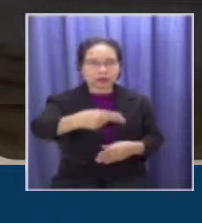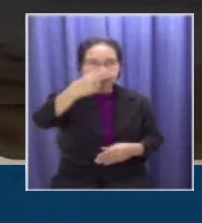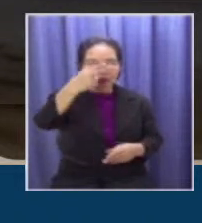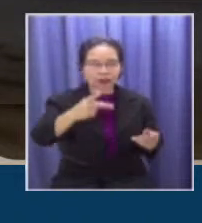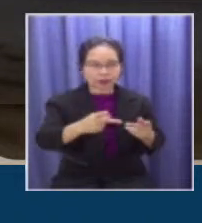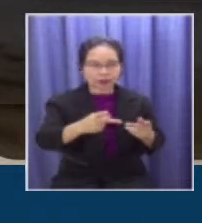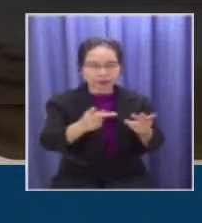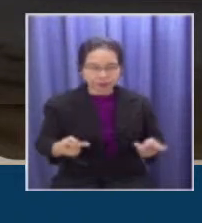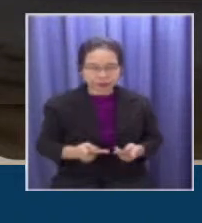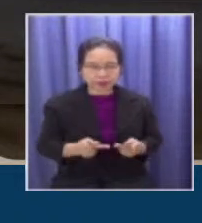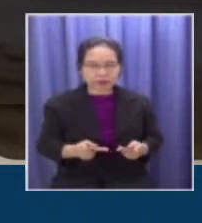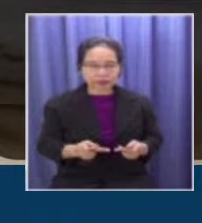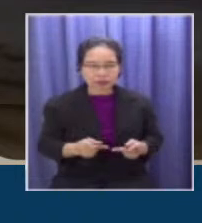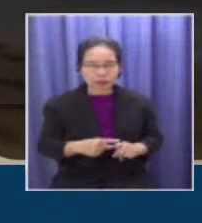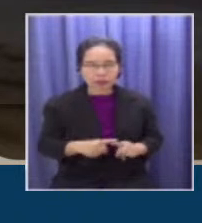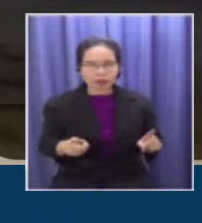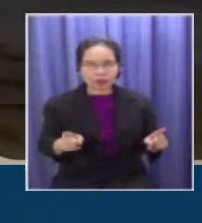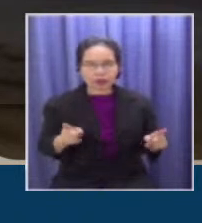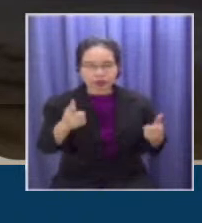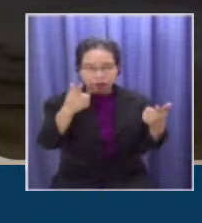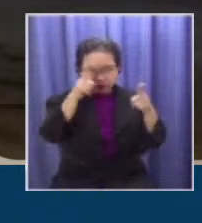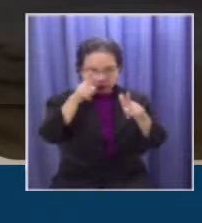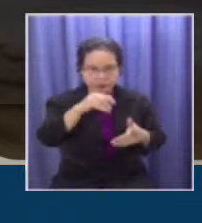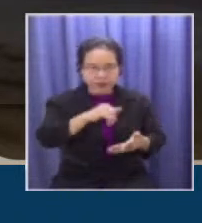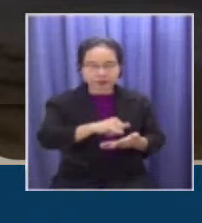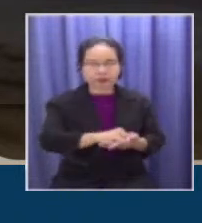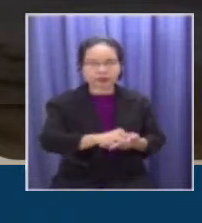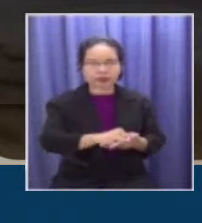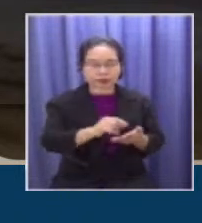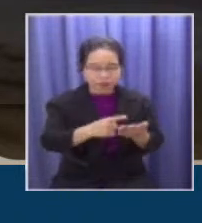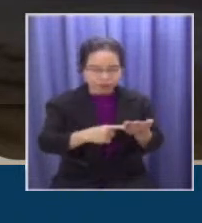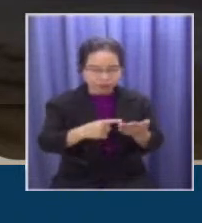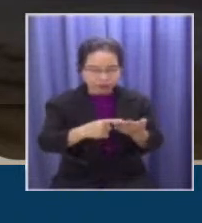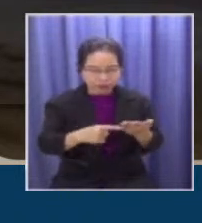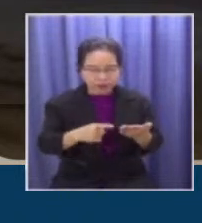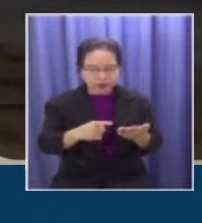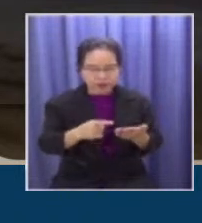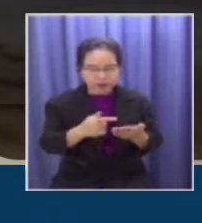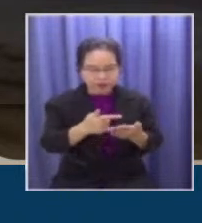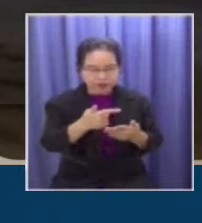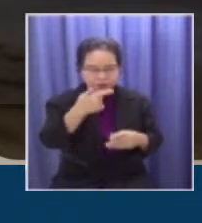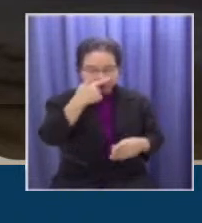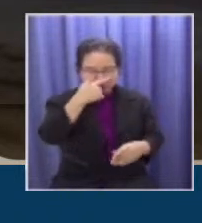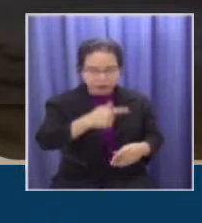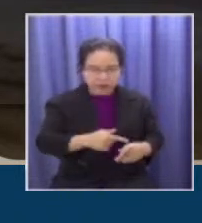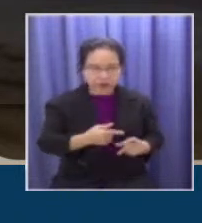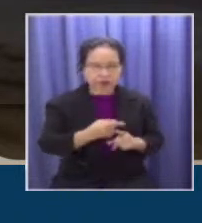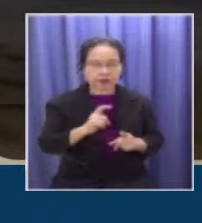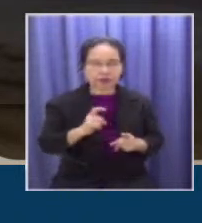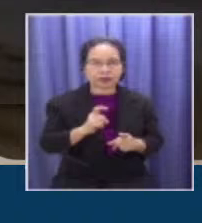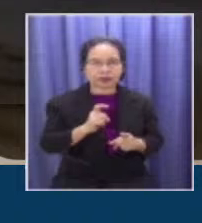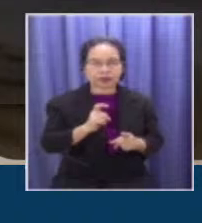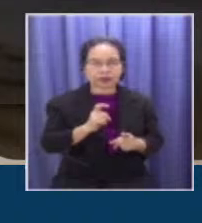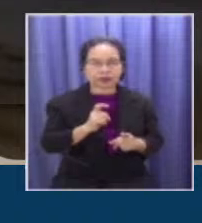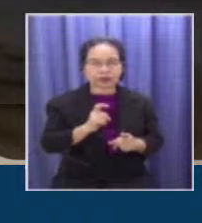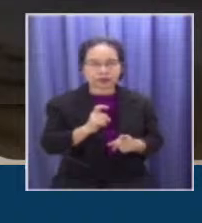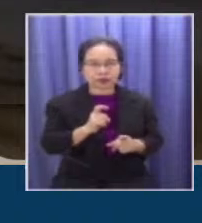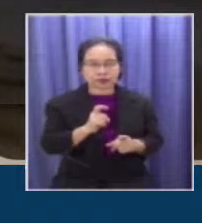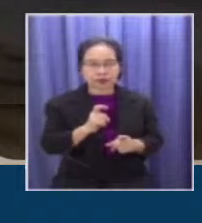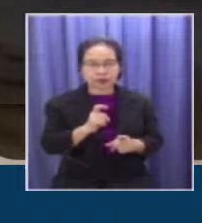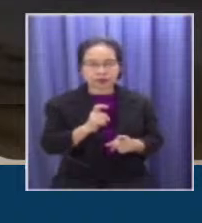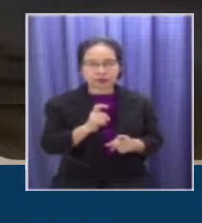Twerɛ Kronkron mu a eversɛ hɔnom ne kasa nkyerɛ sɛ no dodoɔ no a efiri